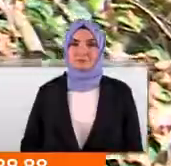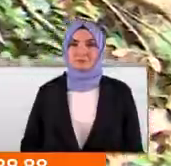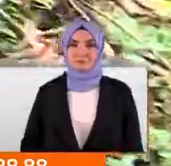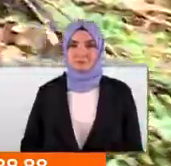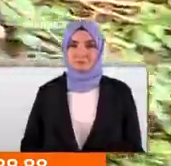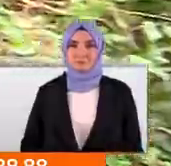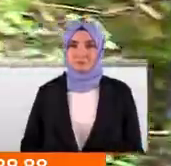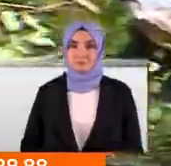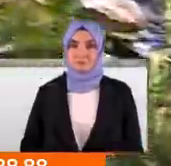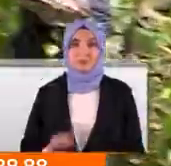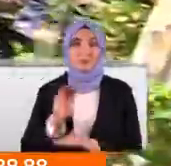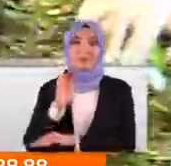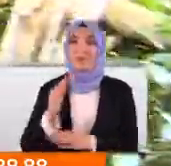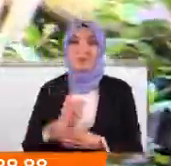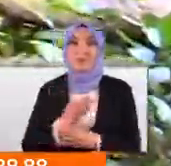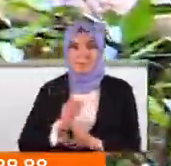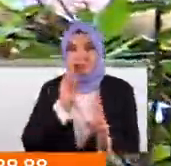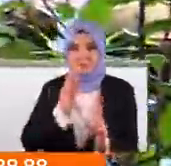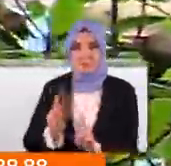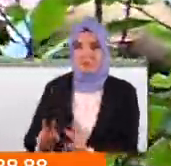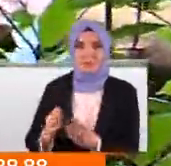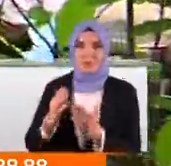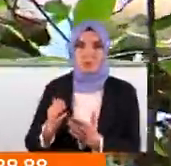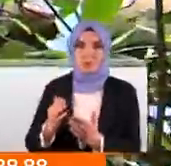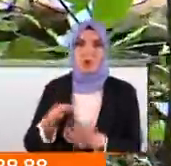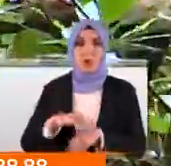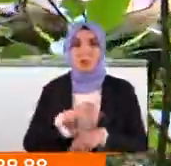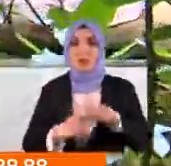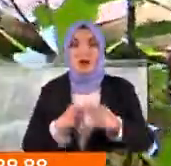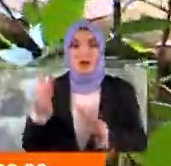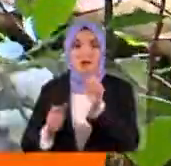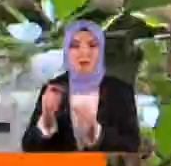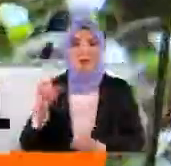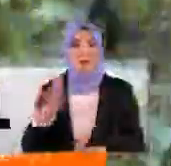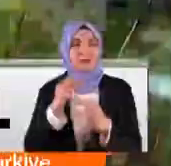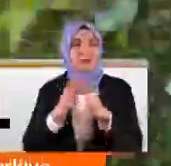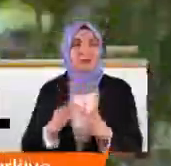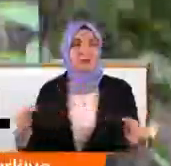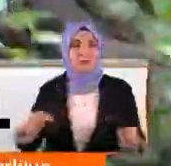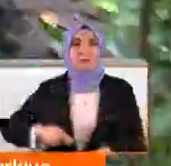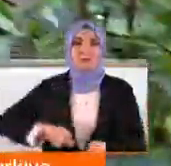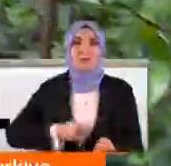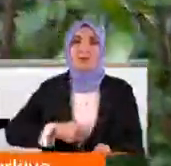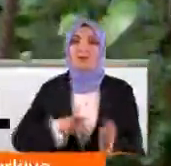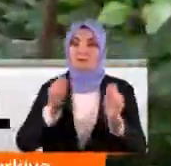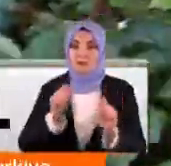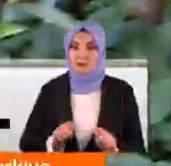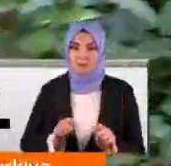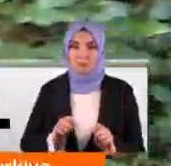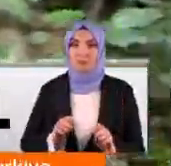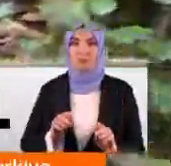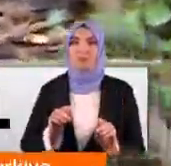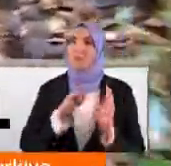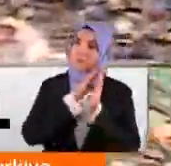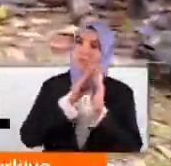İşte yaşam malzemelerini görüyorsunuz. Defineciler aylarca burada kazı yaparken hem yatakları kullanmışlar, hem kıyafetler var,